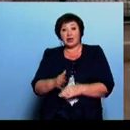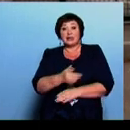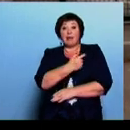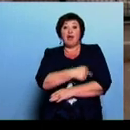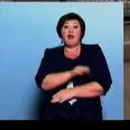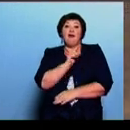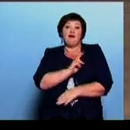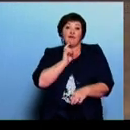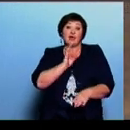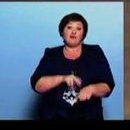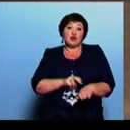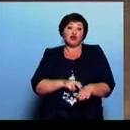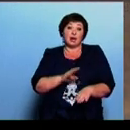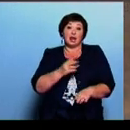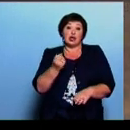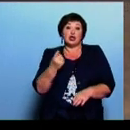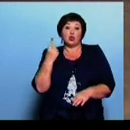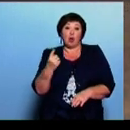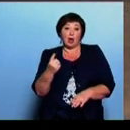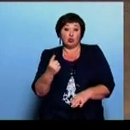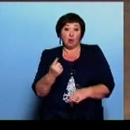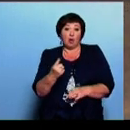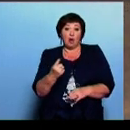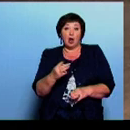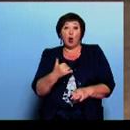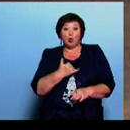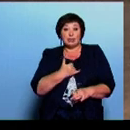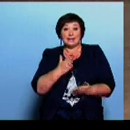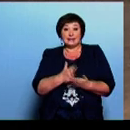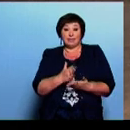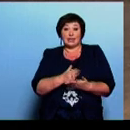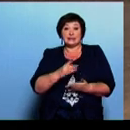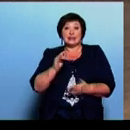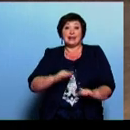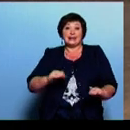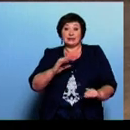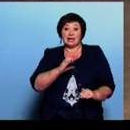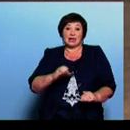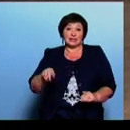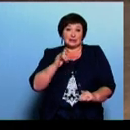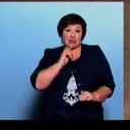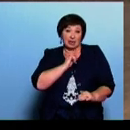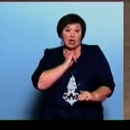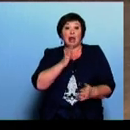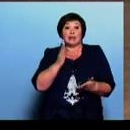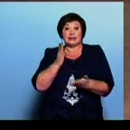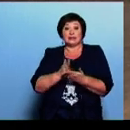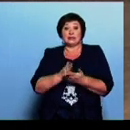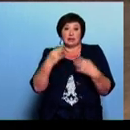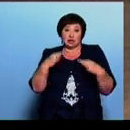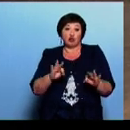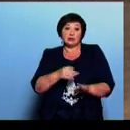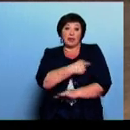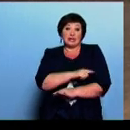программе «Земский фельдшер». Еще один плюс в том, что у нас имеется детский сад с лицензированным медицинским кабинетом, в котором нет